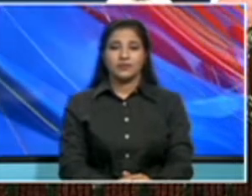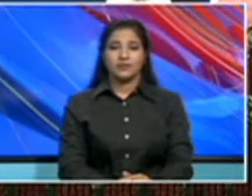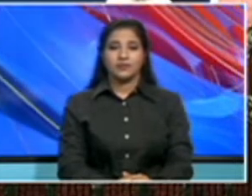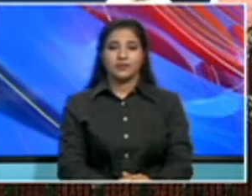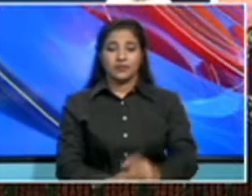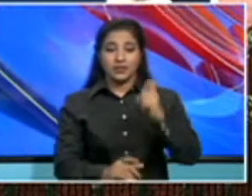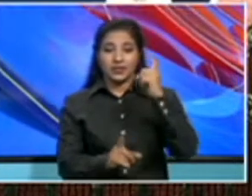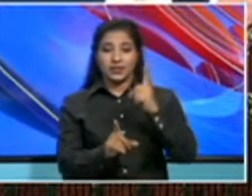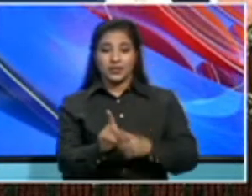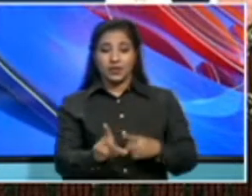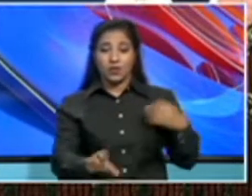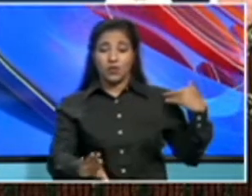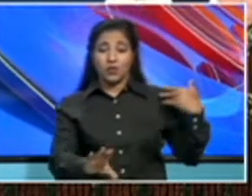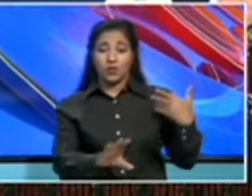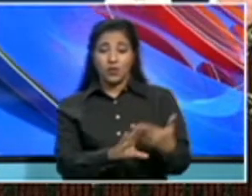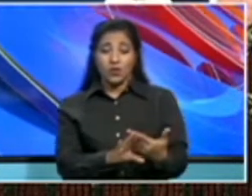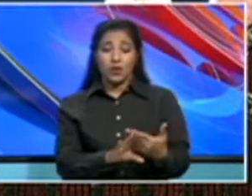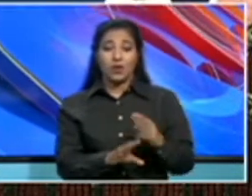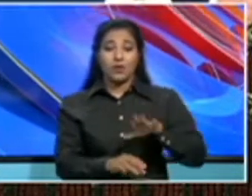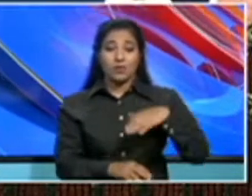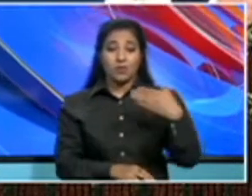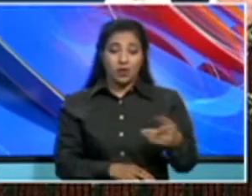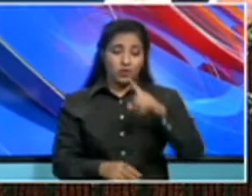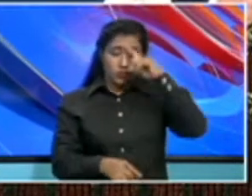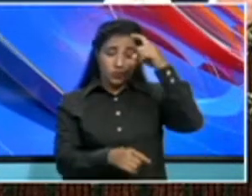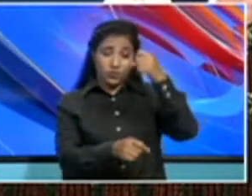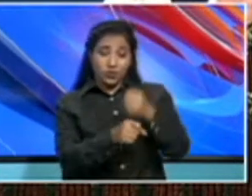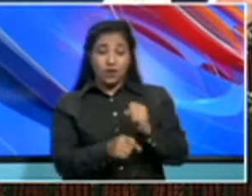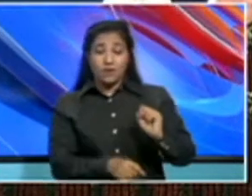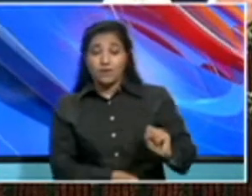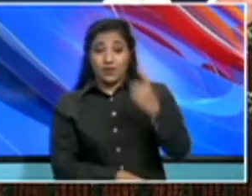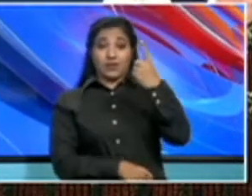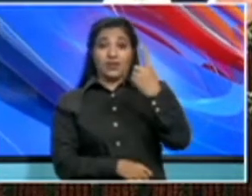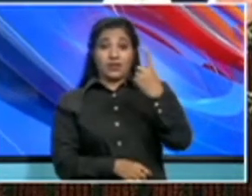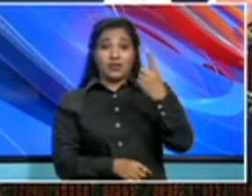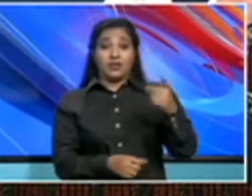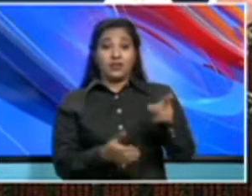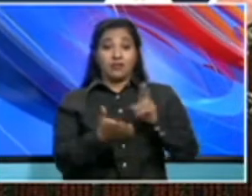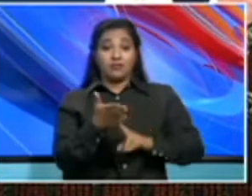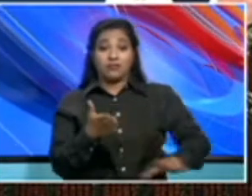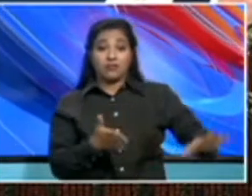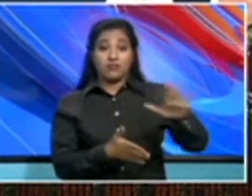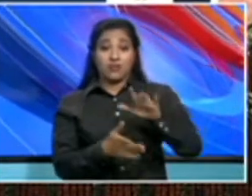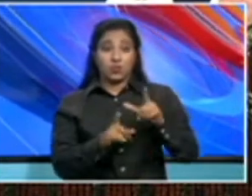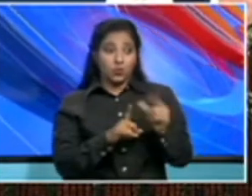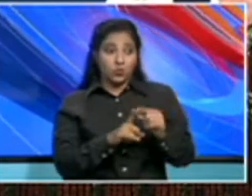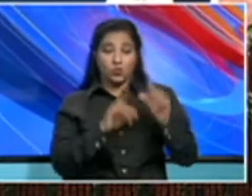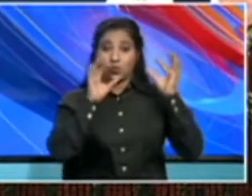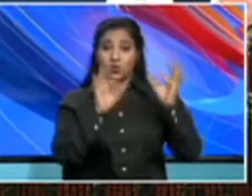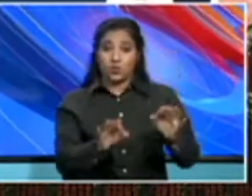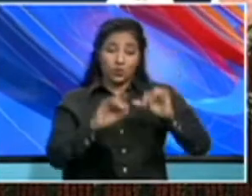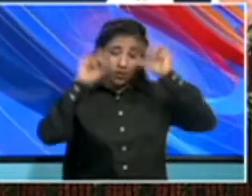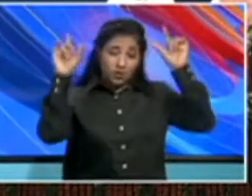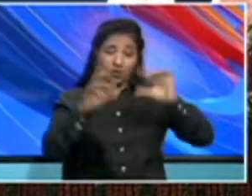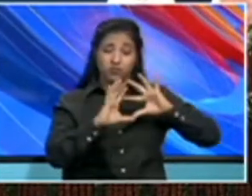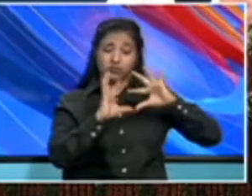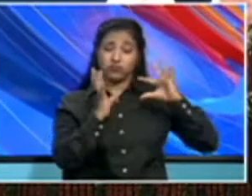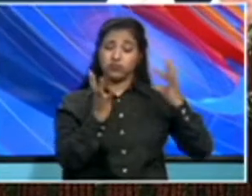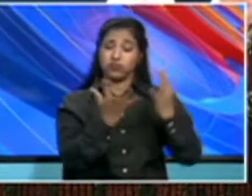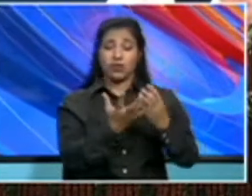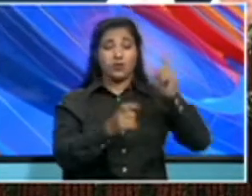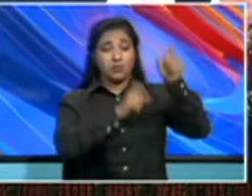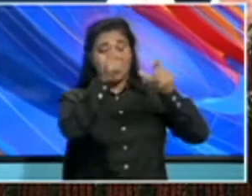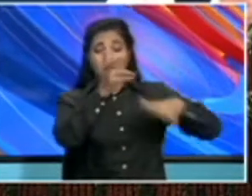7 વર્ષ પછી આયોજન થઈ રહ્યું છે, ત્યારે ગુજરાત પહેલીવાર યજમાન રાજ્ય બનીને દેશભરથી આવેલા